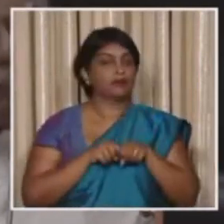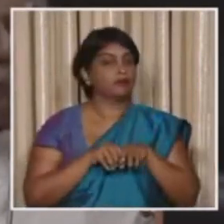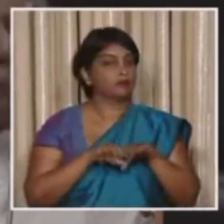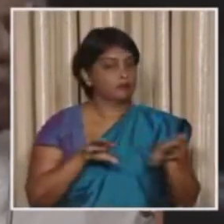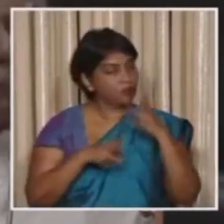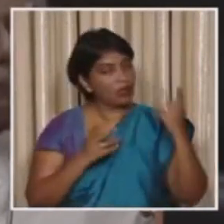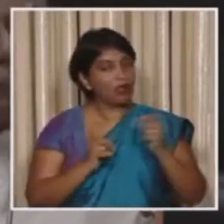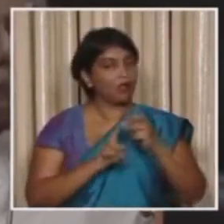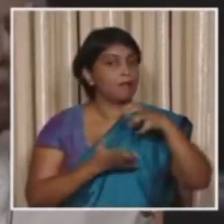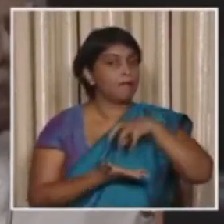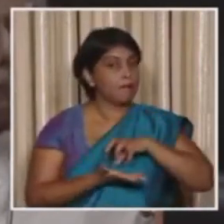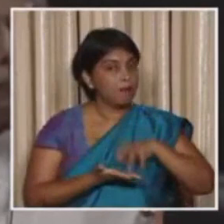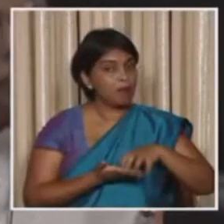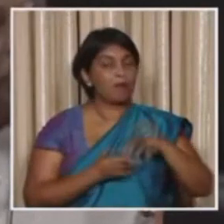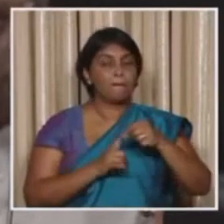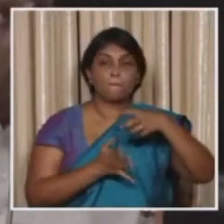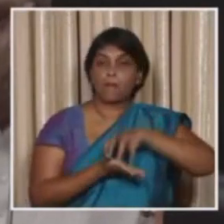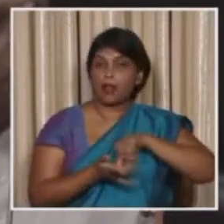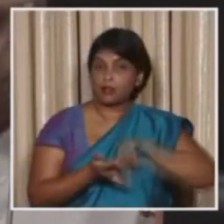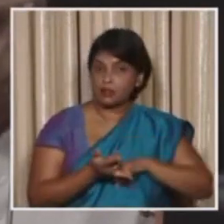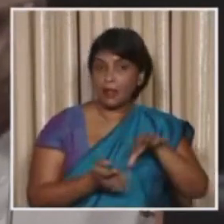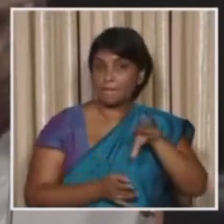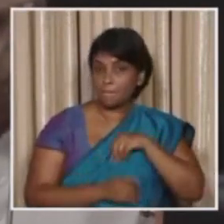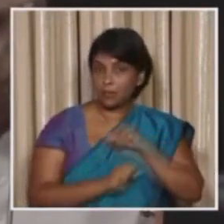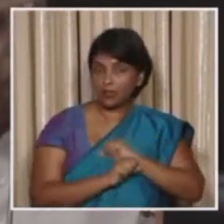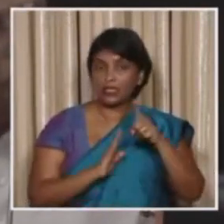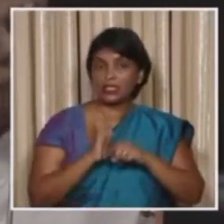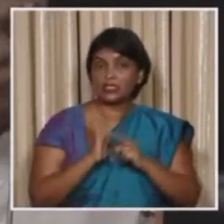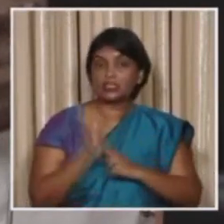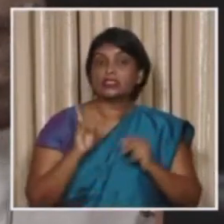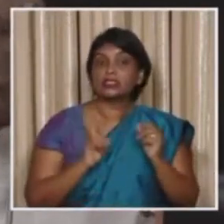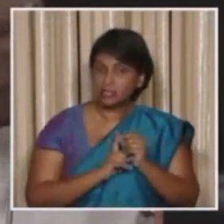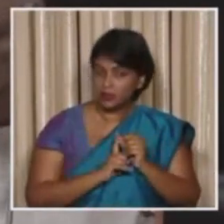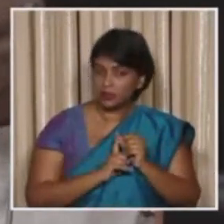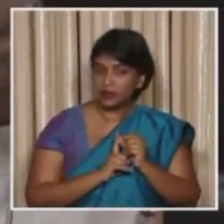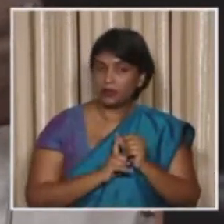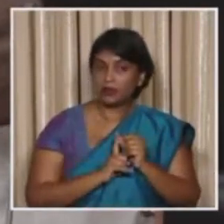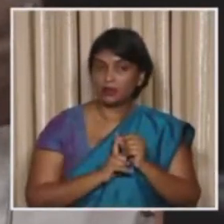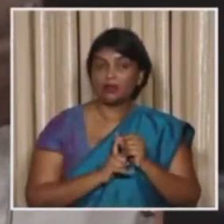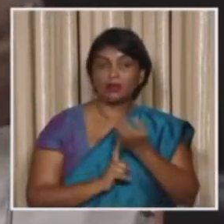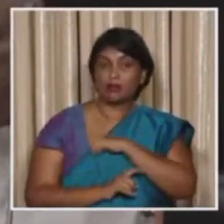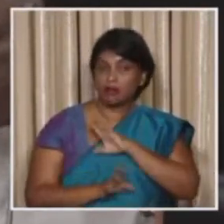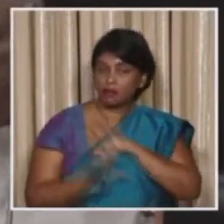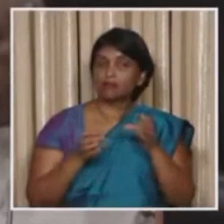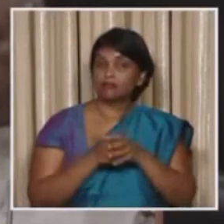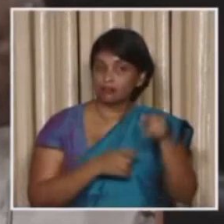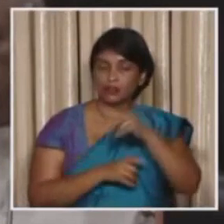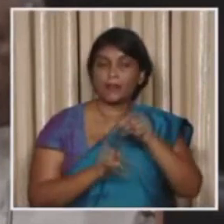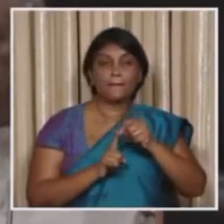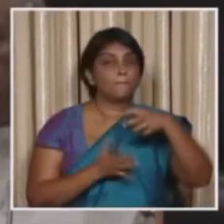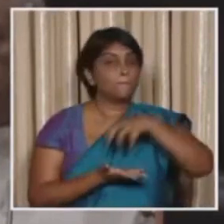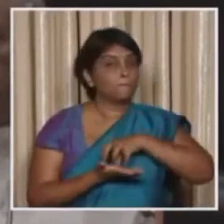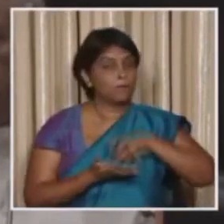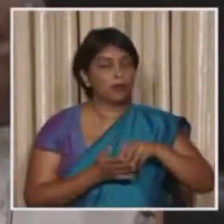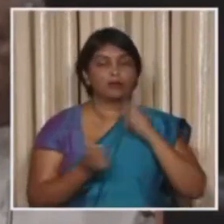ලෙස හෝ පළාත් සභා පිළි නොගන්නා ජනතා විමුක්ති පෙරමුණ සහ ජාතික හෙළුමිය පවා පළාත් සභා